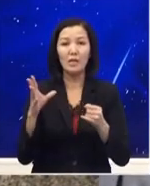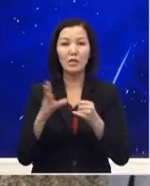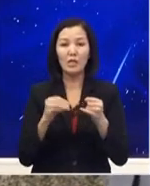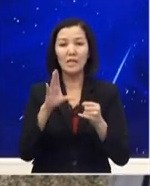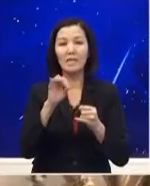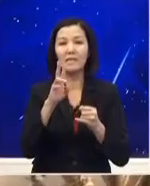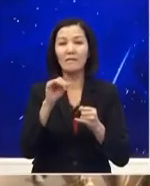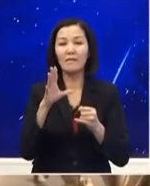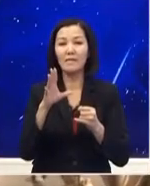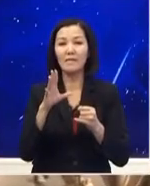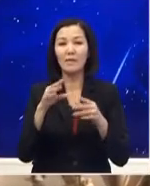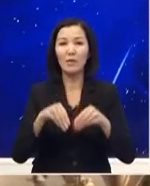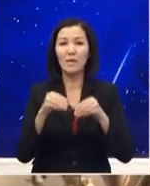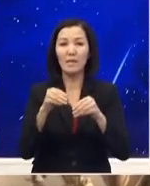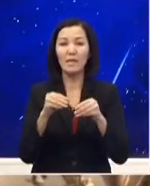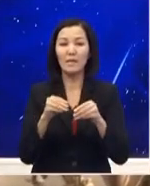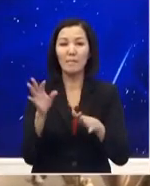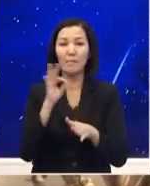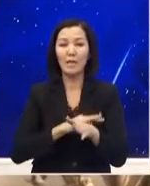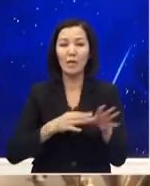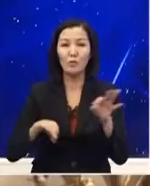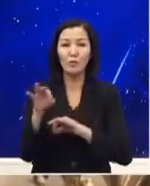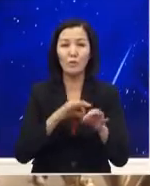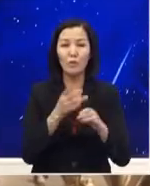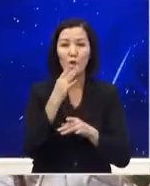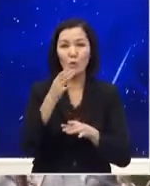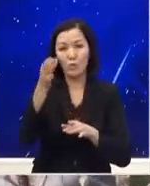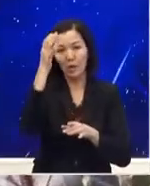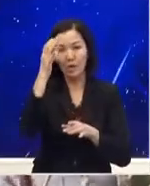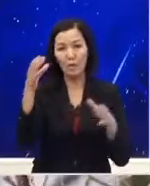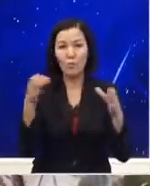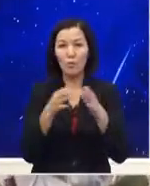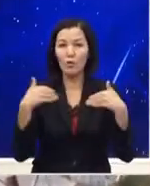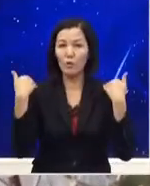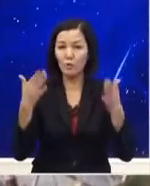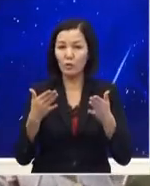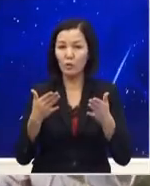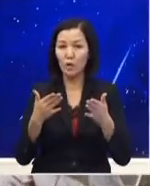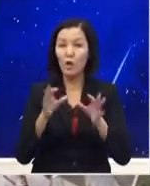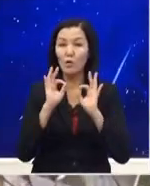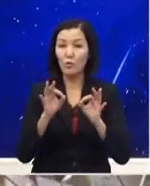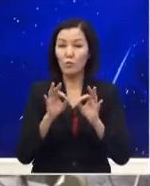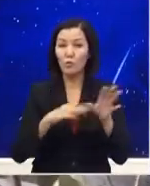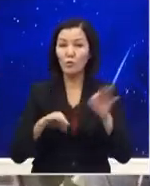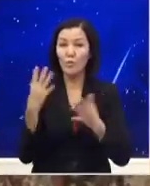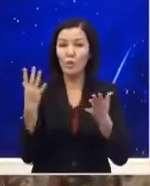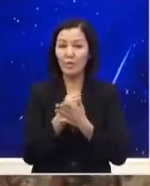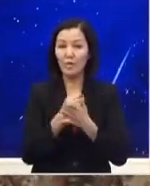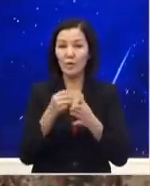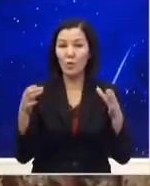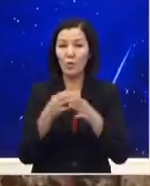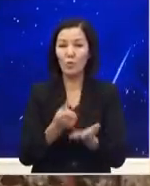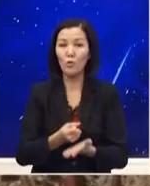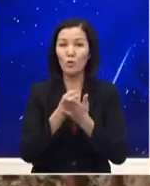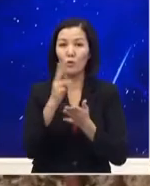сиверс алмасының әлеуетін пайдаланып игеру атты жобасын ұлттық ғылым қорына ұсынды. Ұтымды жоба деп танылды. Сөйтіп қор тараптан